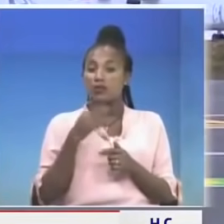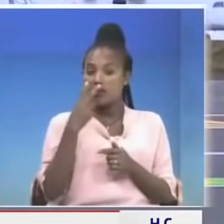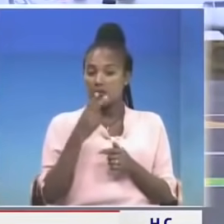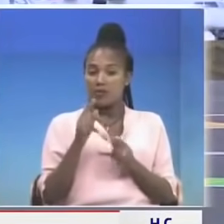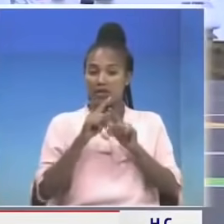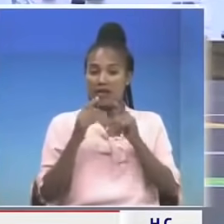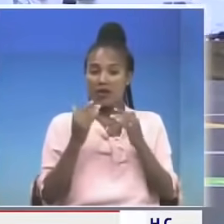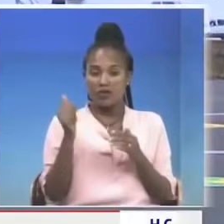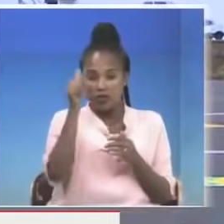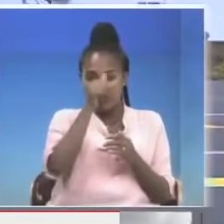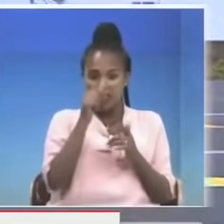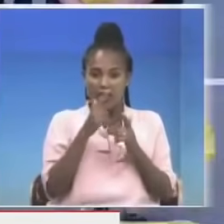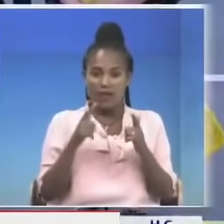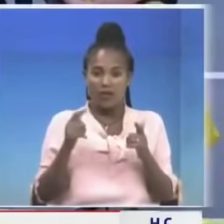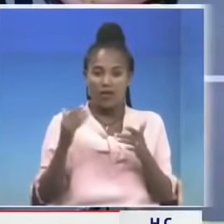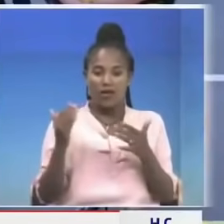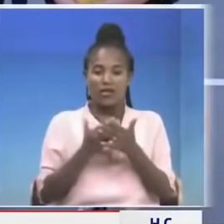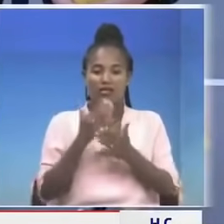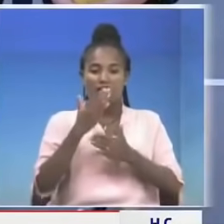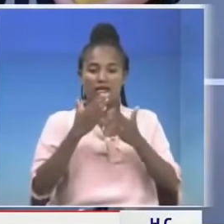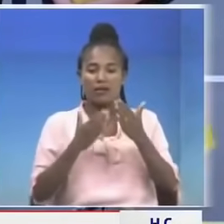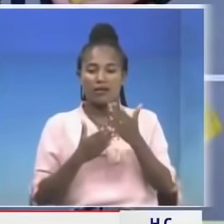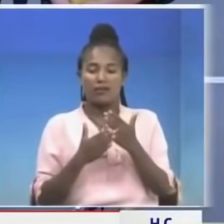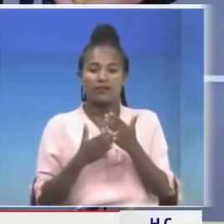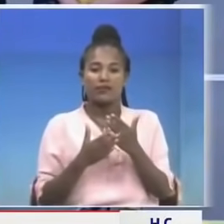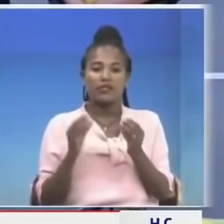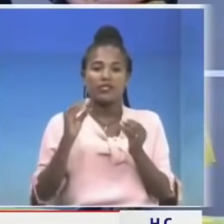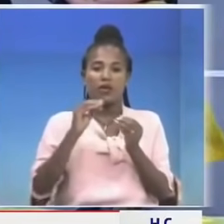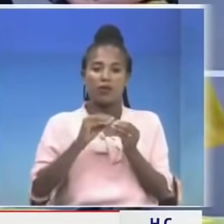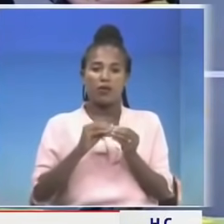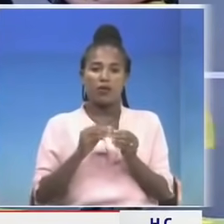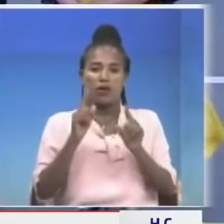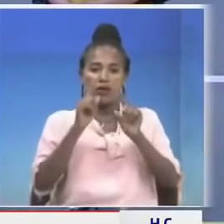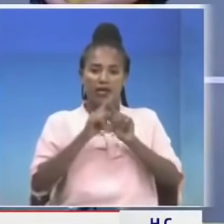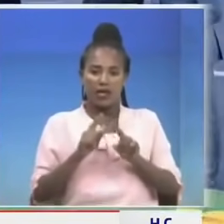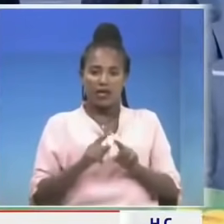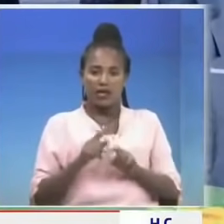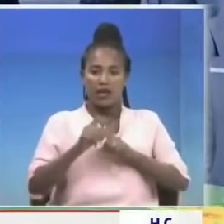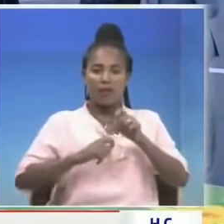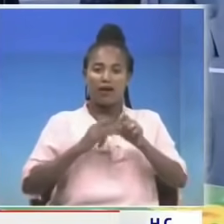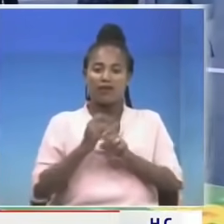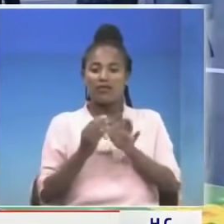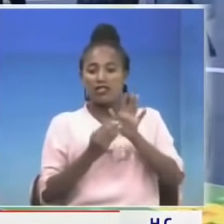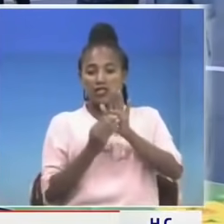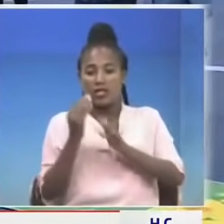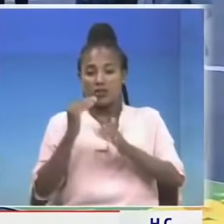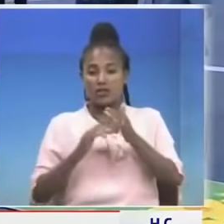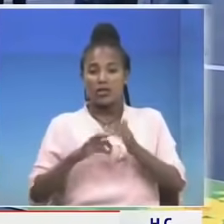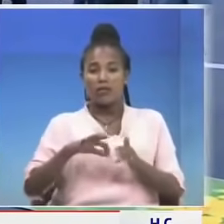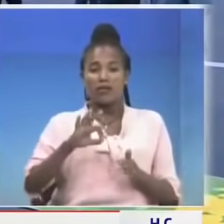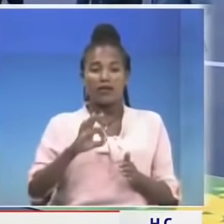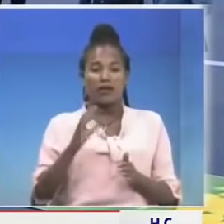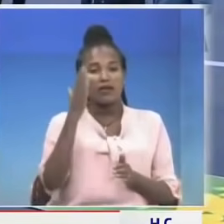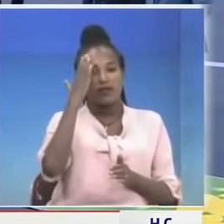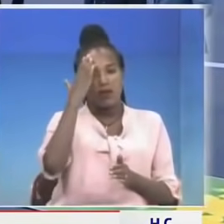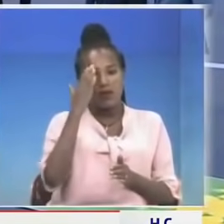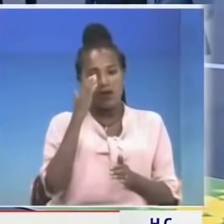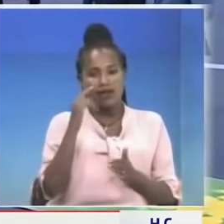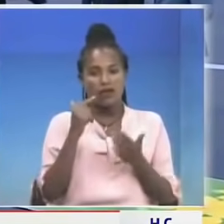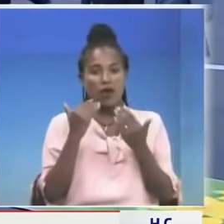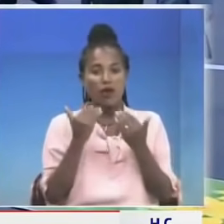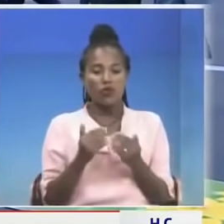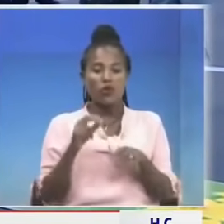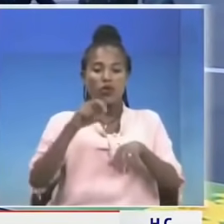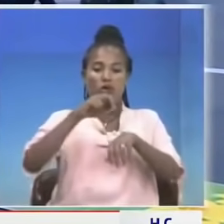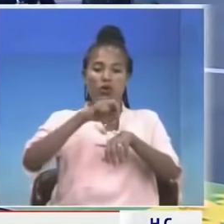በተለይ አሁን ኢትዮጵያ የታላቁ ኢትዮጵያ ህዳሴ ግድብን ጨምሮ በተለይ የዓለም አቀፍ ጫና ውስጥ እንደምትገኝ ይታወቃል። የአሁኑ